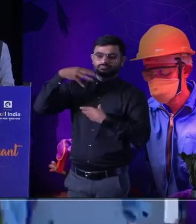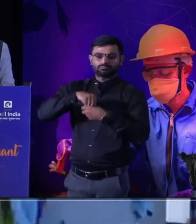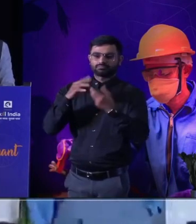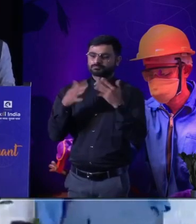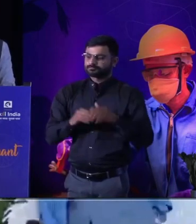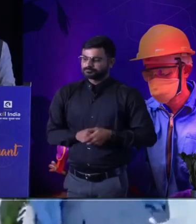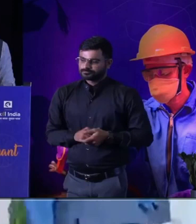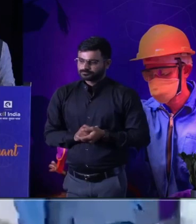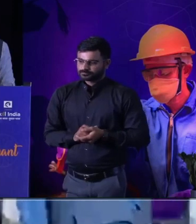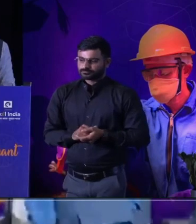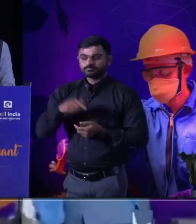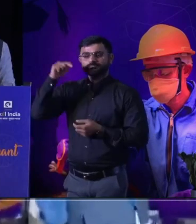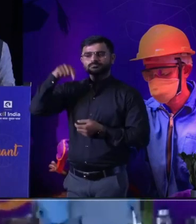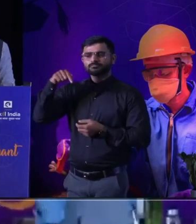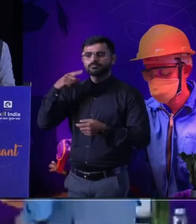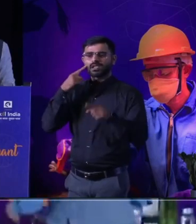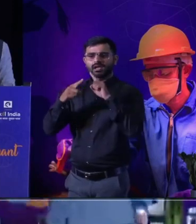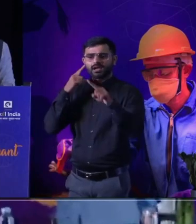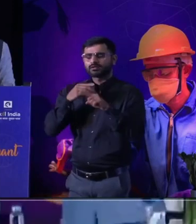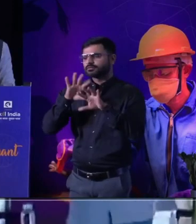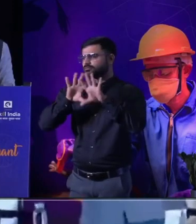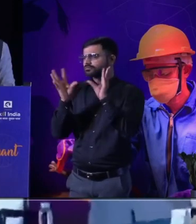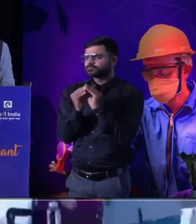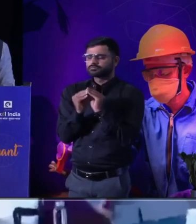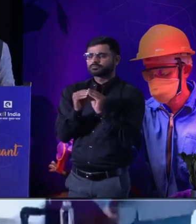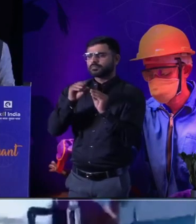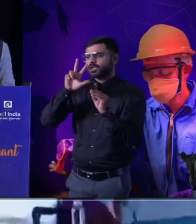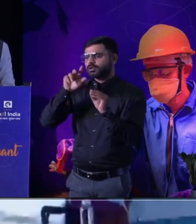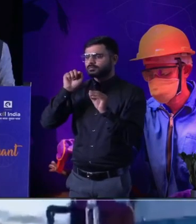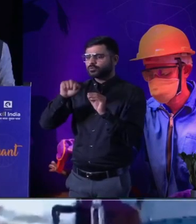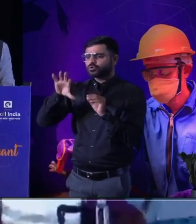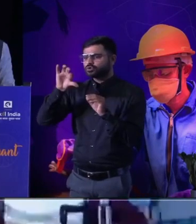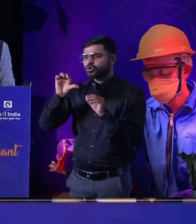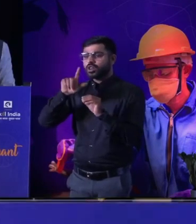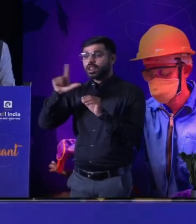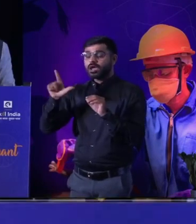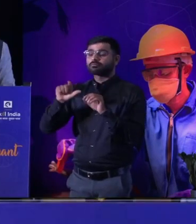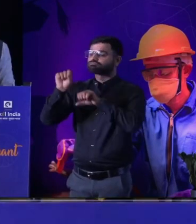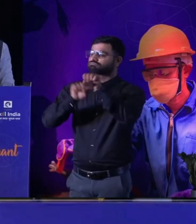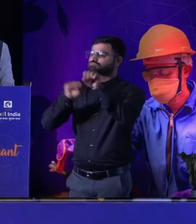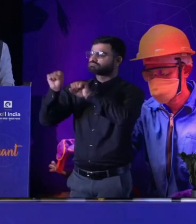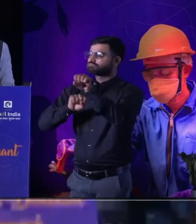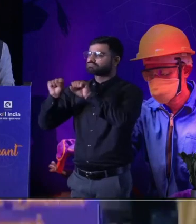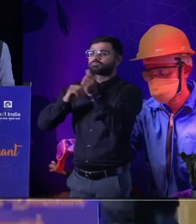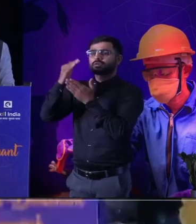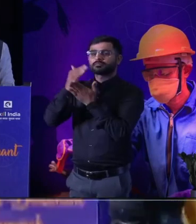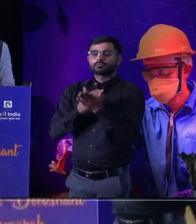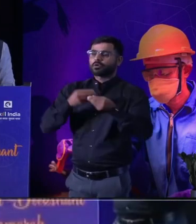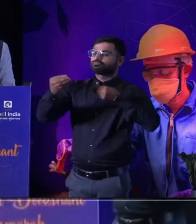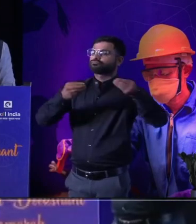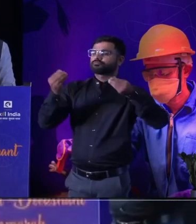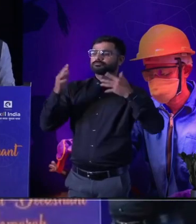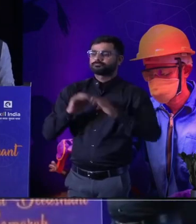रही हैं। आज ITI में लगभग 8.9 लाख छात्रों को सर्टिफिकेट एक समारोह में प्रदान किया